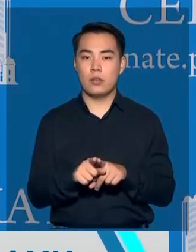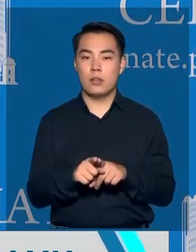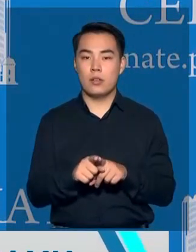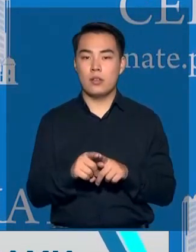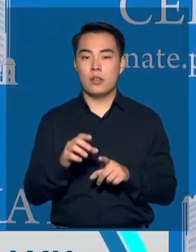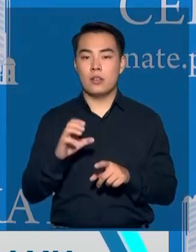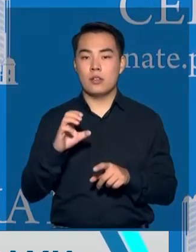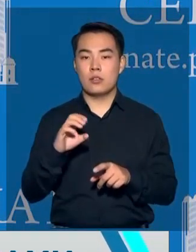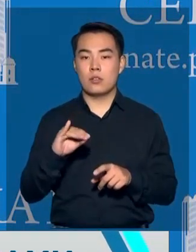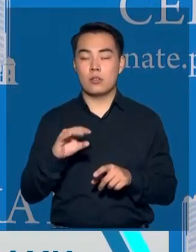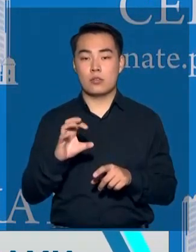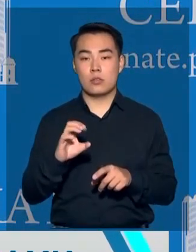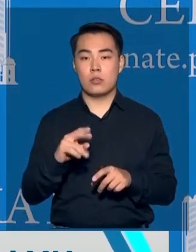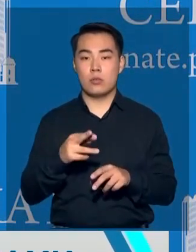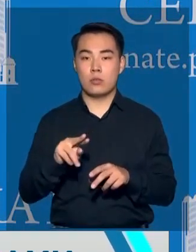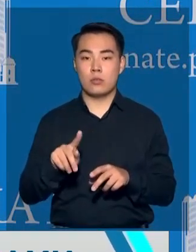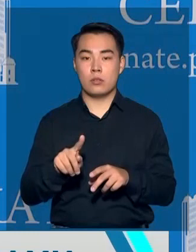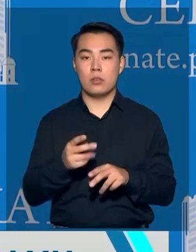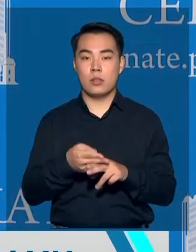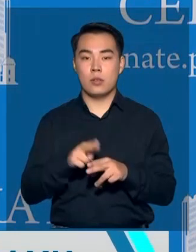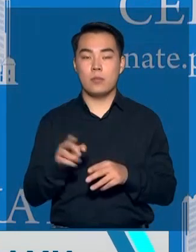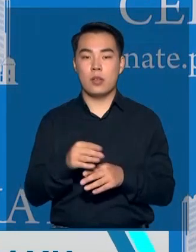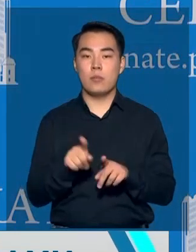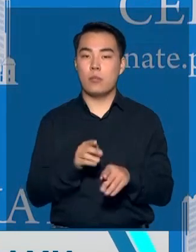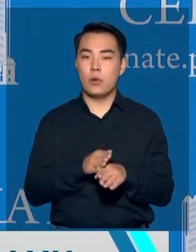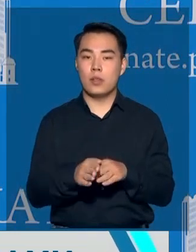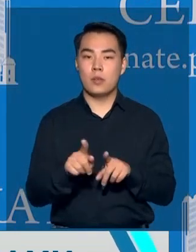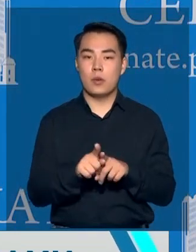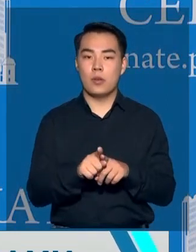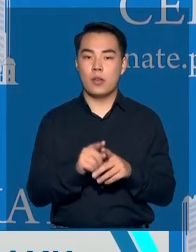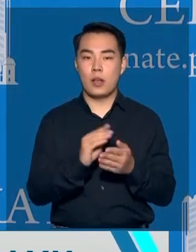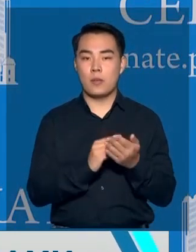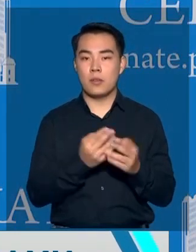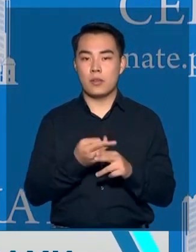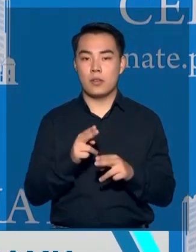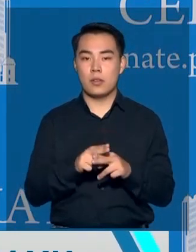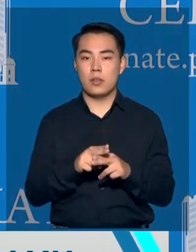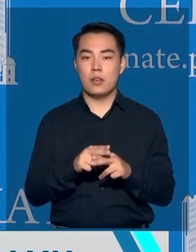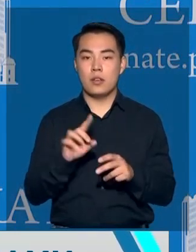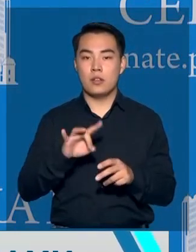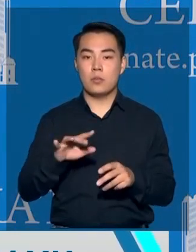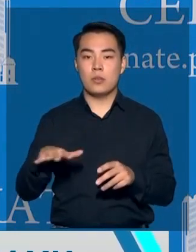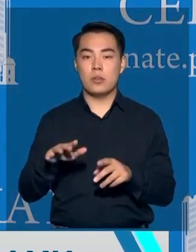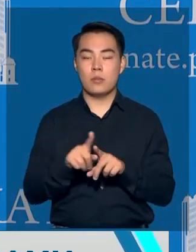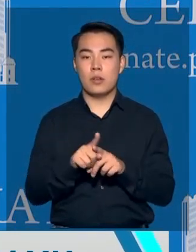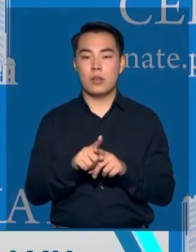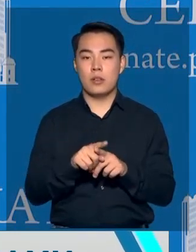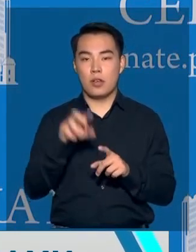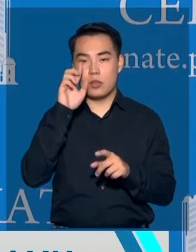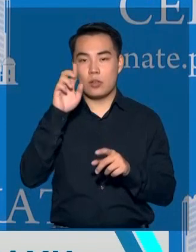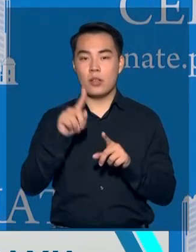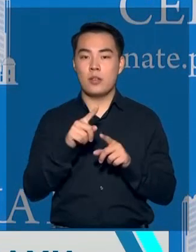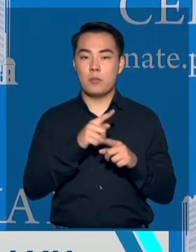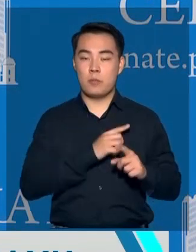союза машин с неполной комплектацией. Это будет касаться только Республики Беларусь, Республики